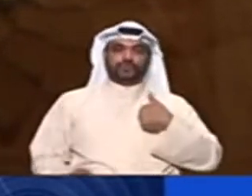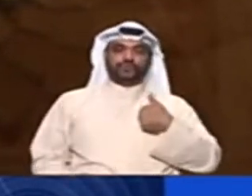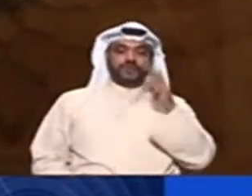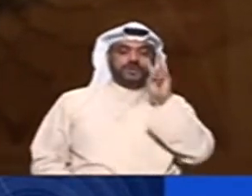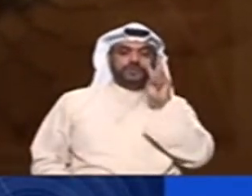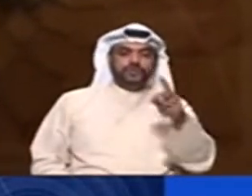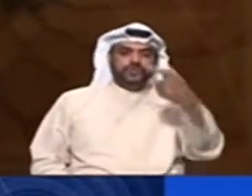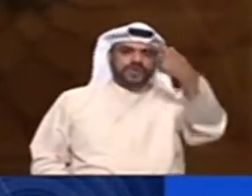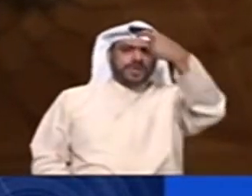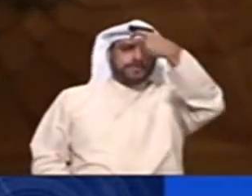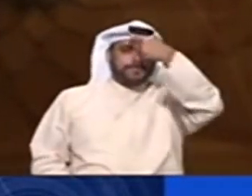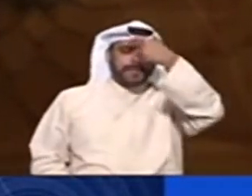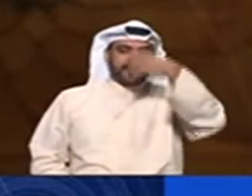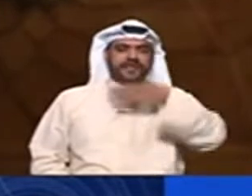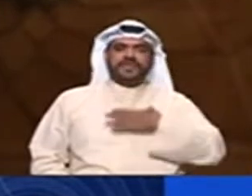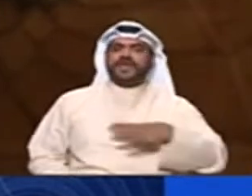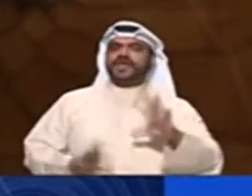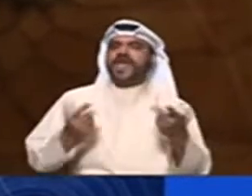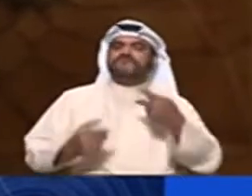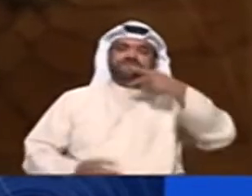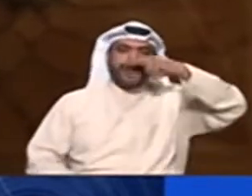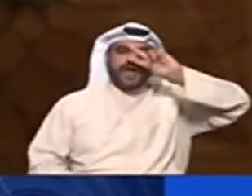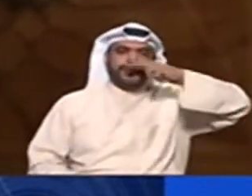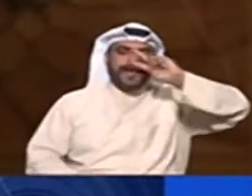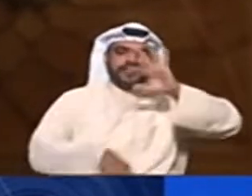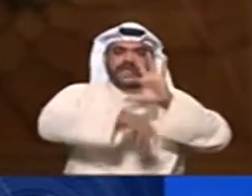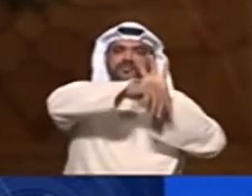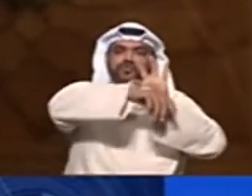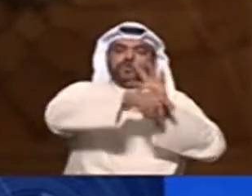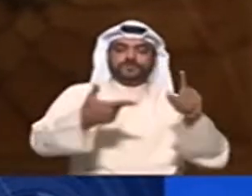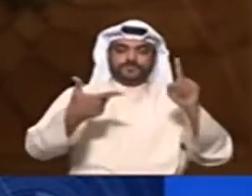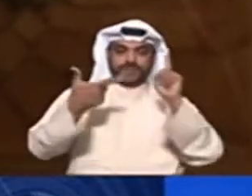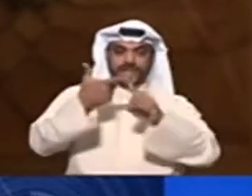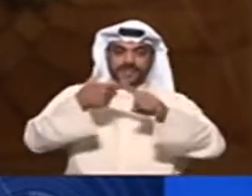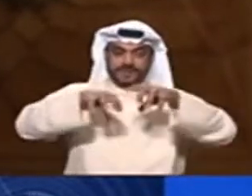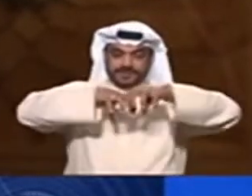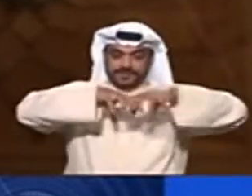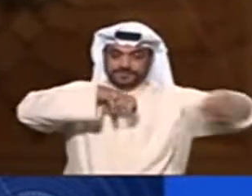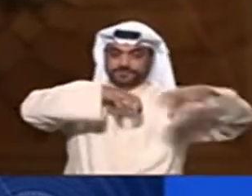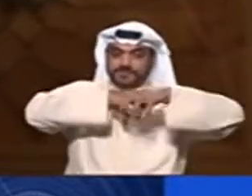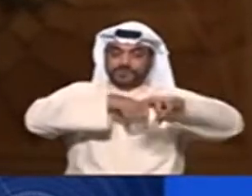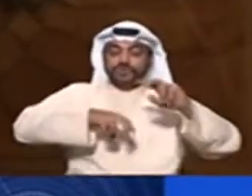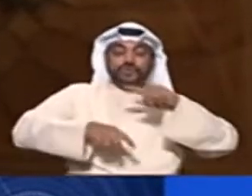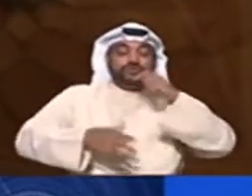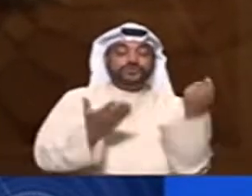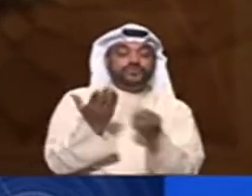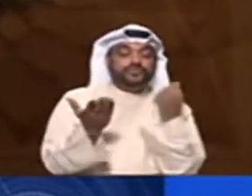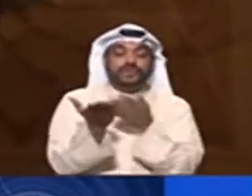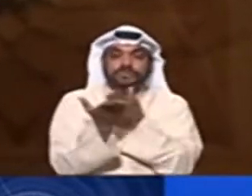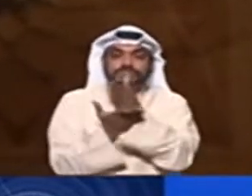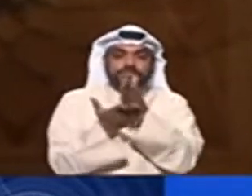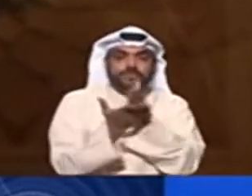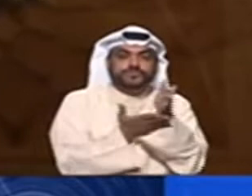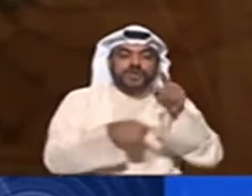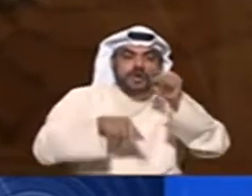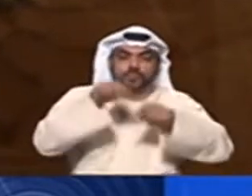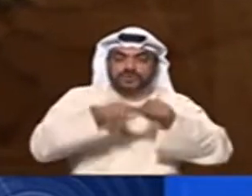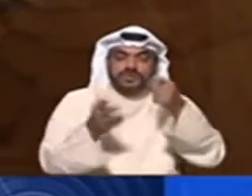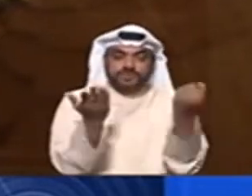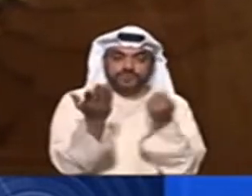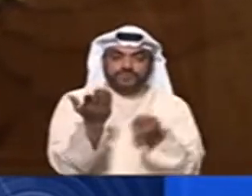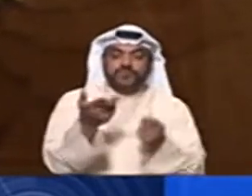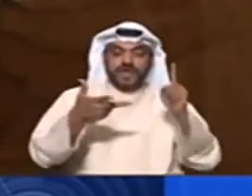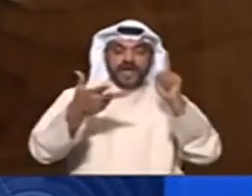شبهات الأخطاء الطبية، وكذلك قسم متابعة القضايا، وقسم كذلك دراسات